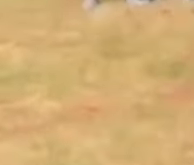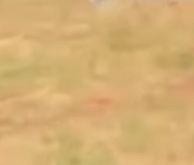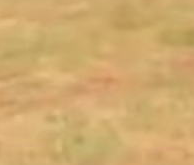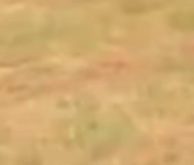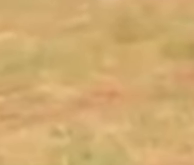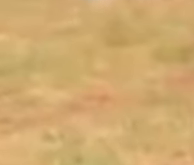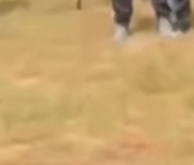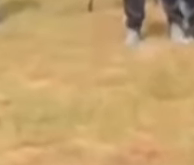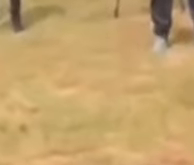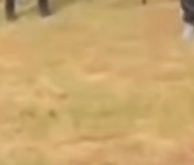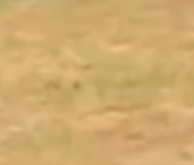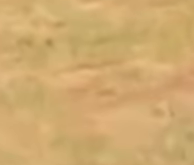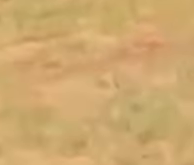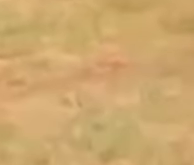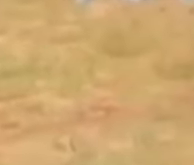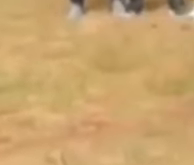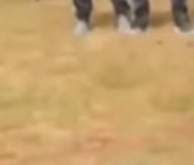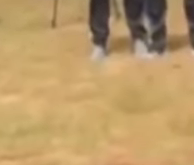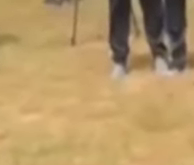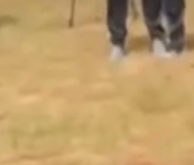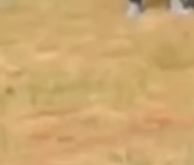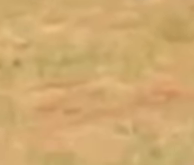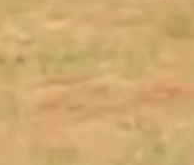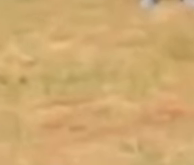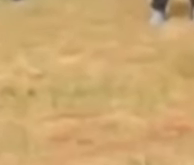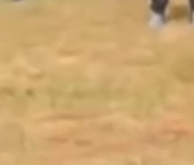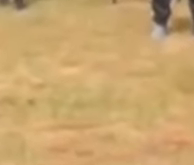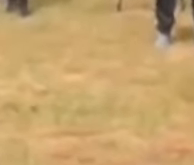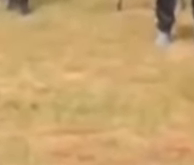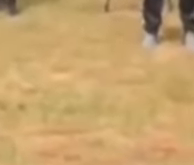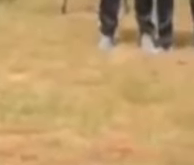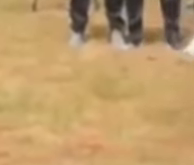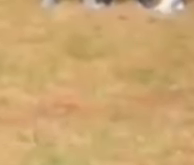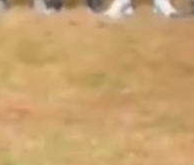integration. His Excellency the President, you want to see